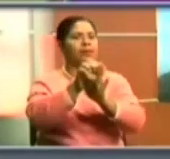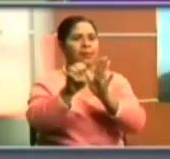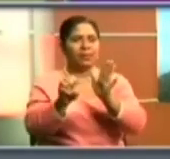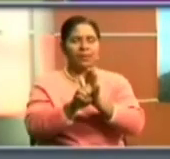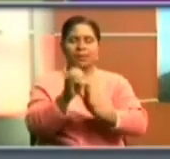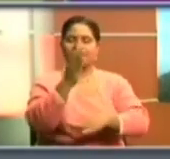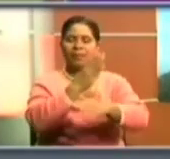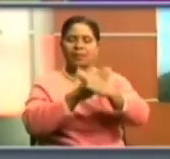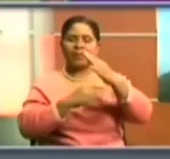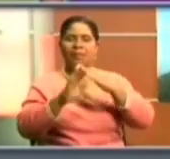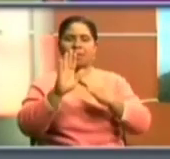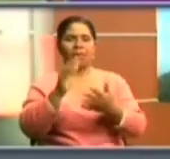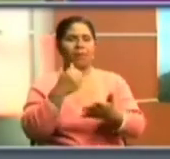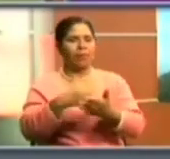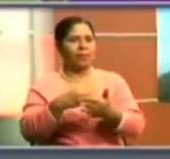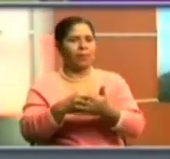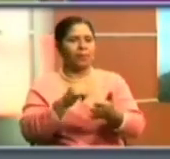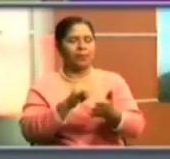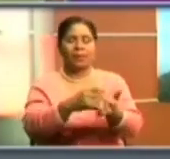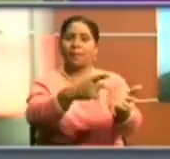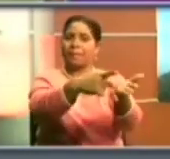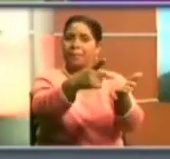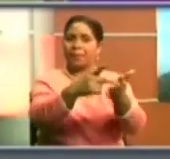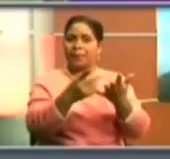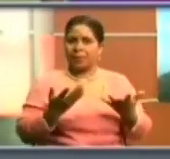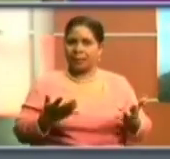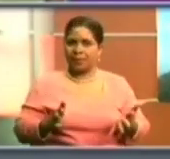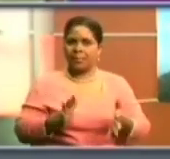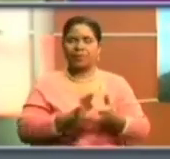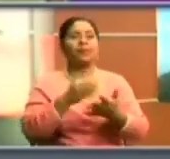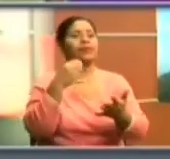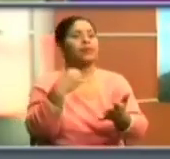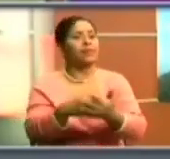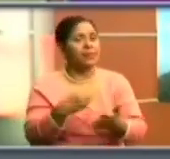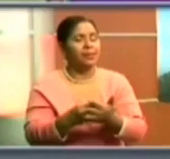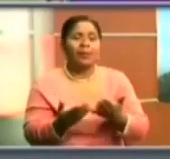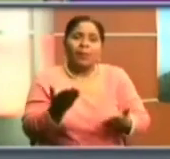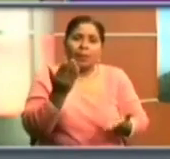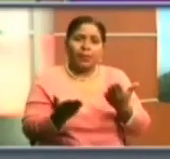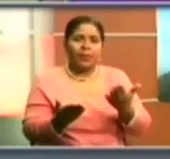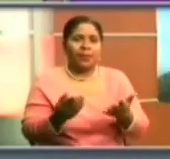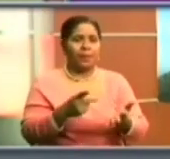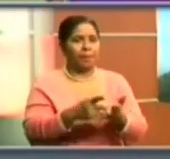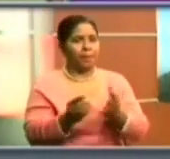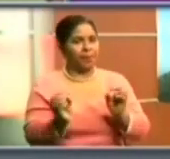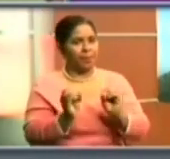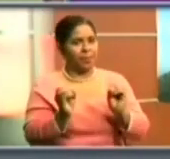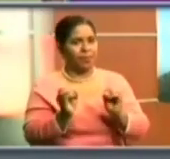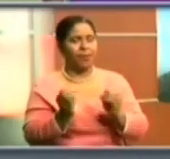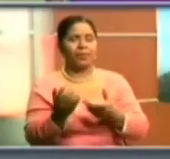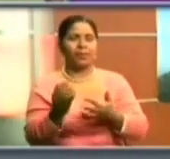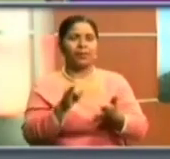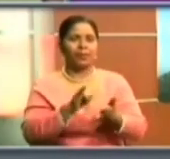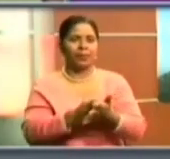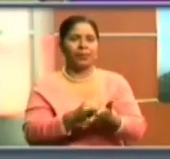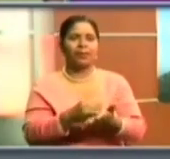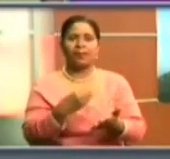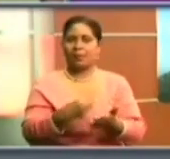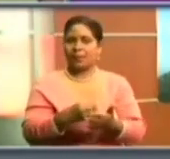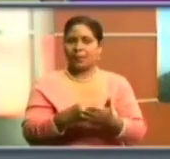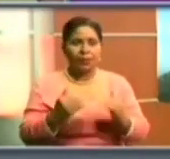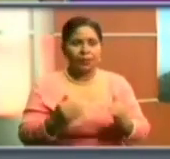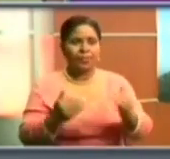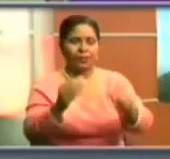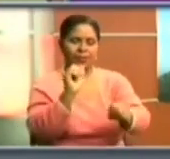là. L'argent qu'on paye déjà, l'argent que peut-être vous pouvez payer. C'est lui-même que nous attendons pour nous continuer